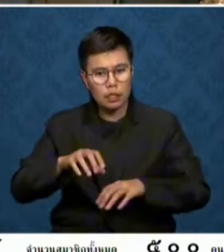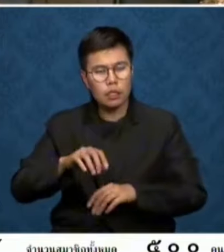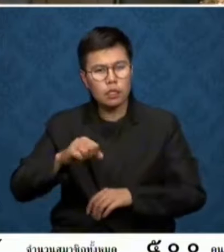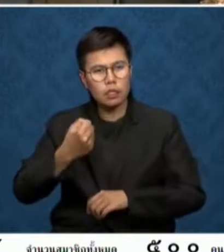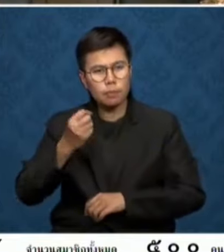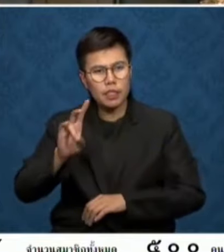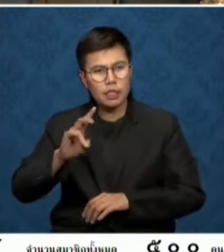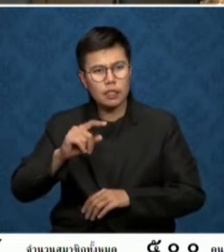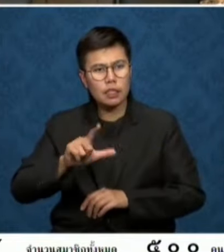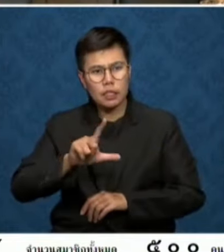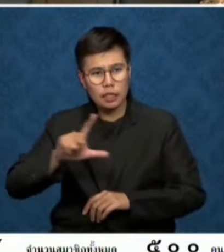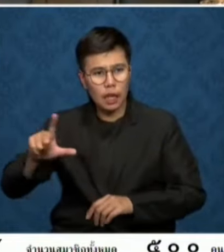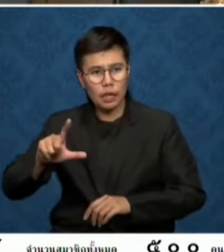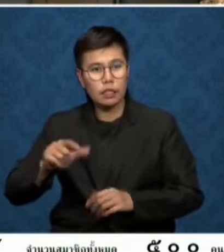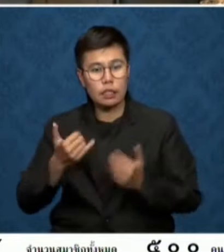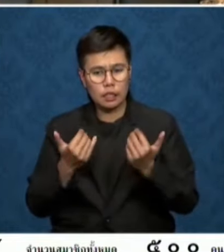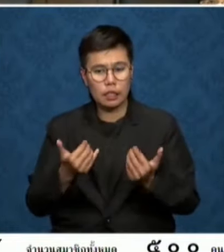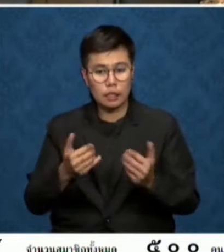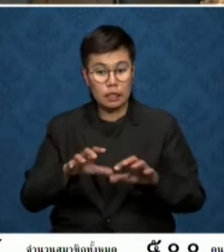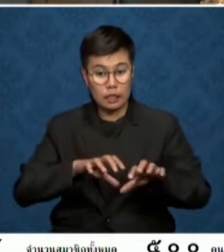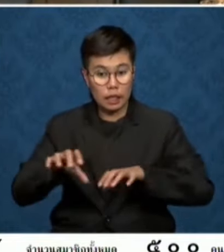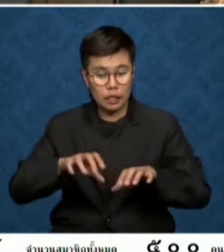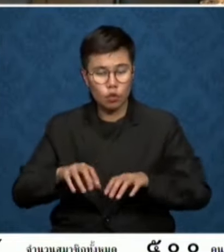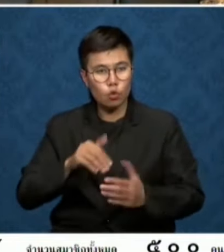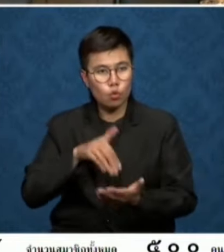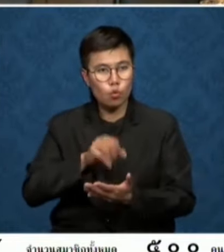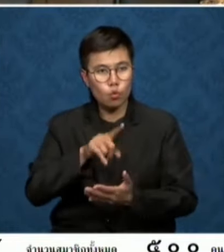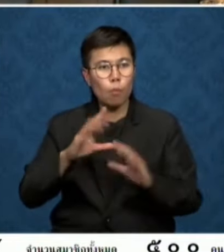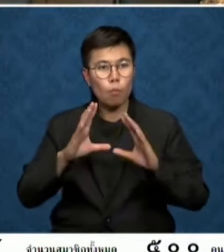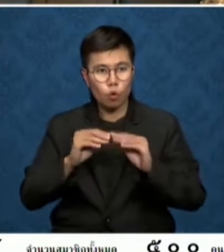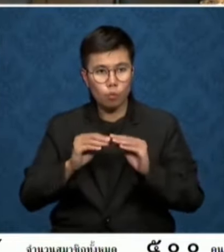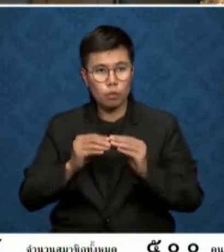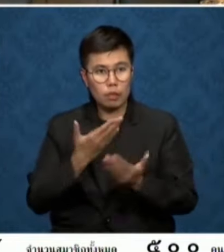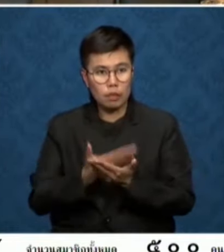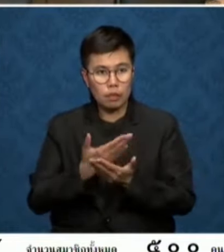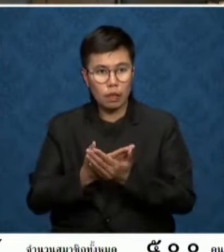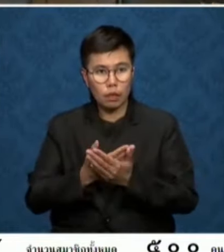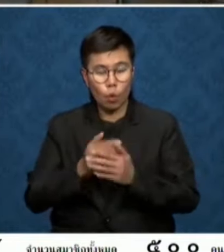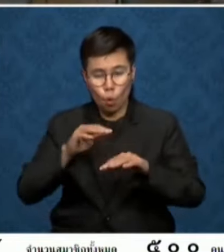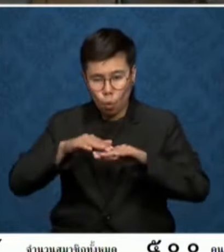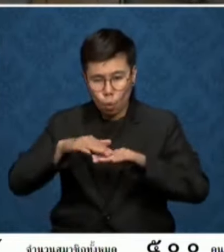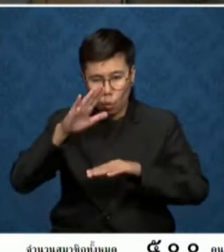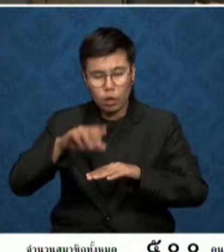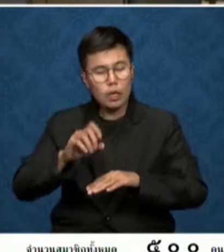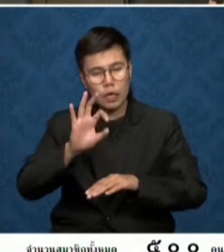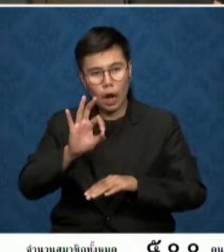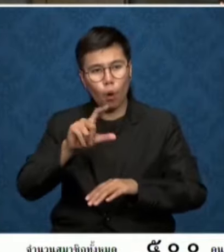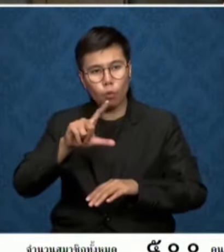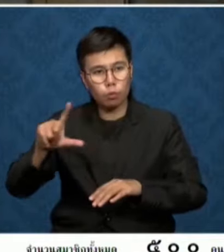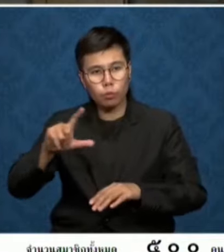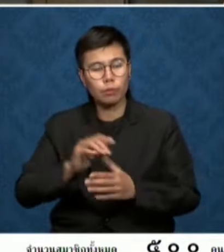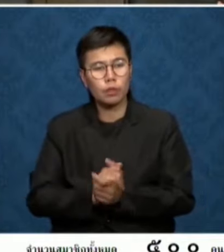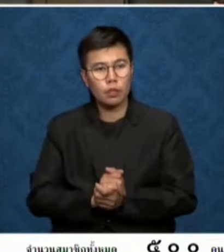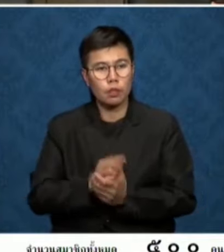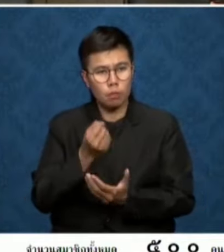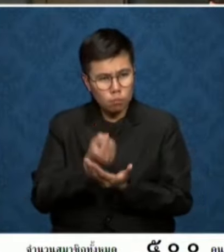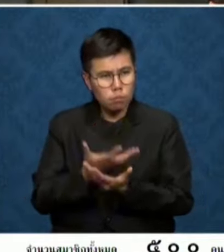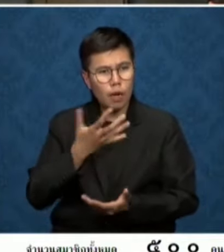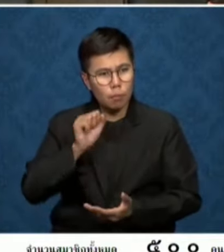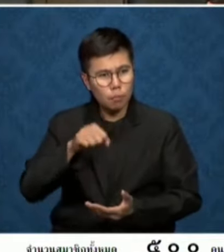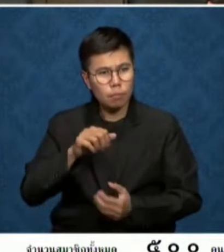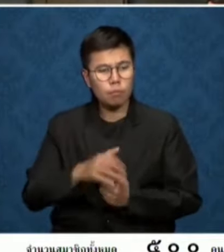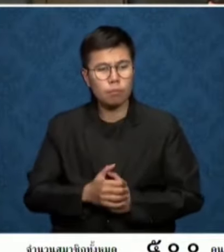านนี่คือจัดที่ศูนย์ประชุมแห่งชาติเศรษฐกิจเห็นไหมครับว่างบเนี่ยโอเวอร์ไปถึงประมาณ9ล้านบาทนี่คือสิ่งที่ไอ้บอกว่าเอ๊ะมันแพงไปหรือเปล่